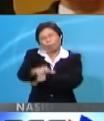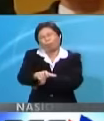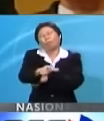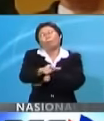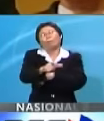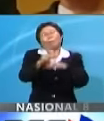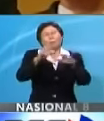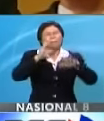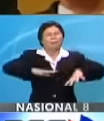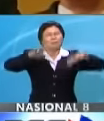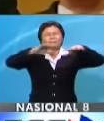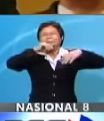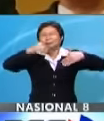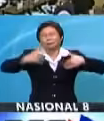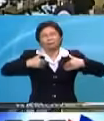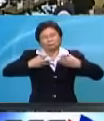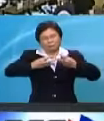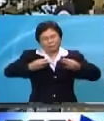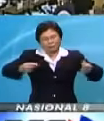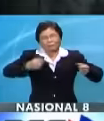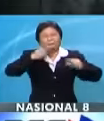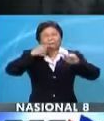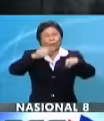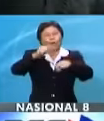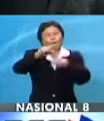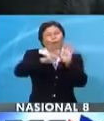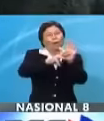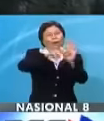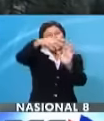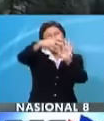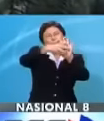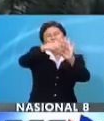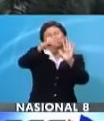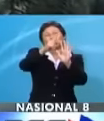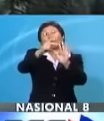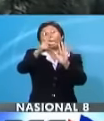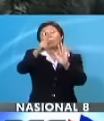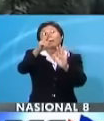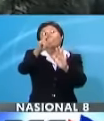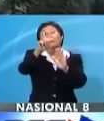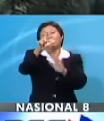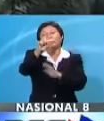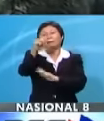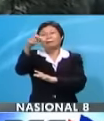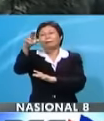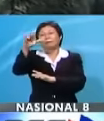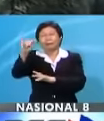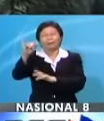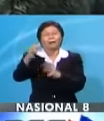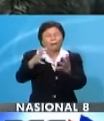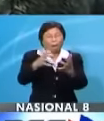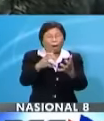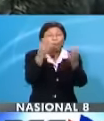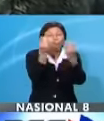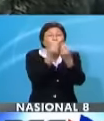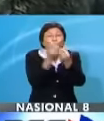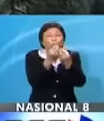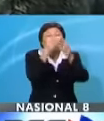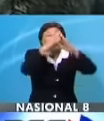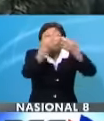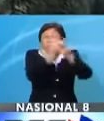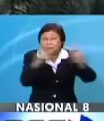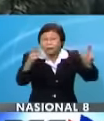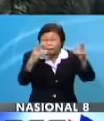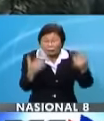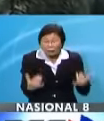tanah. Beliau menjawab soalan wakil PAS Kuala Krai, Dr. Muhammad Hatta Ramli yang ingin tahu jumlah rumah siap,